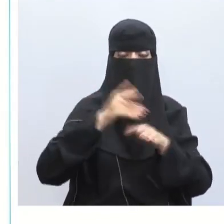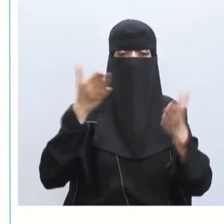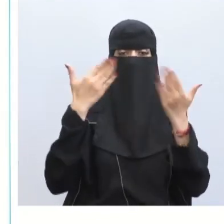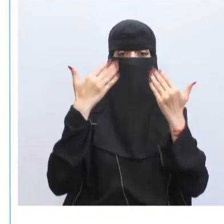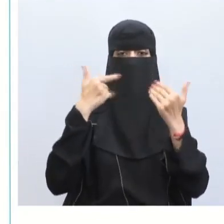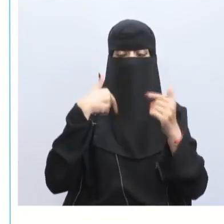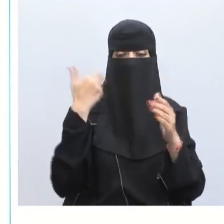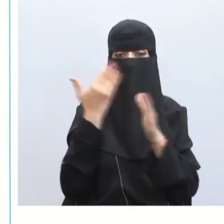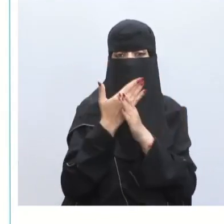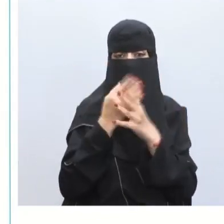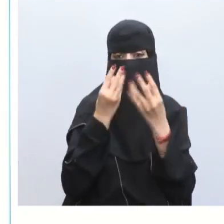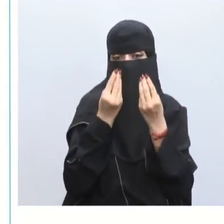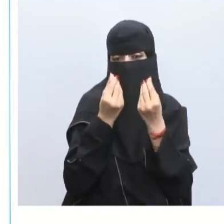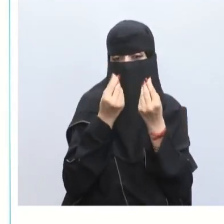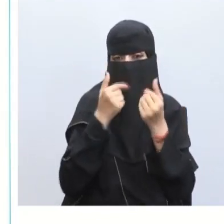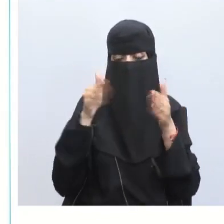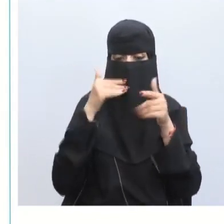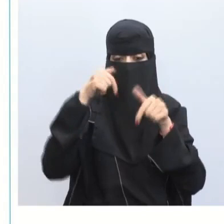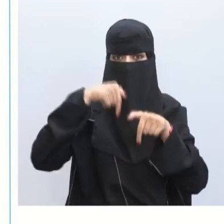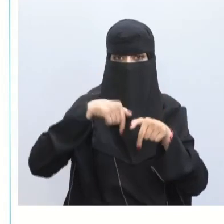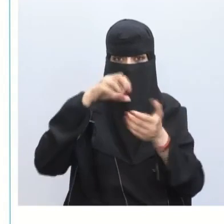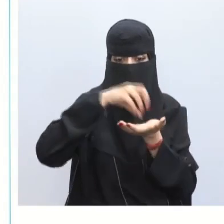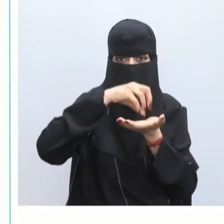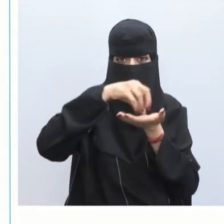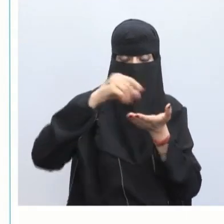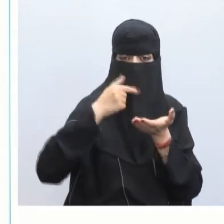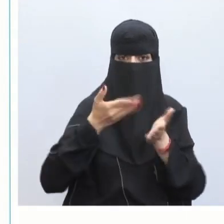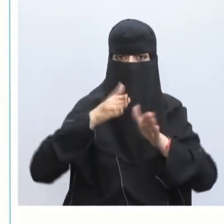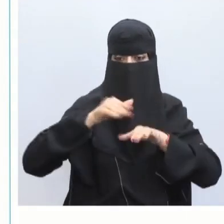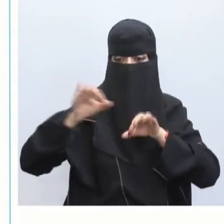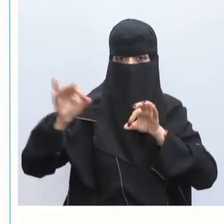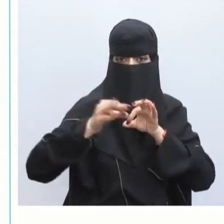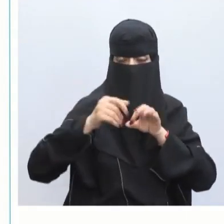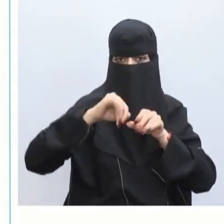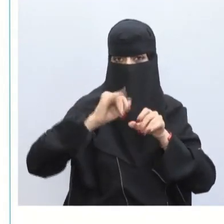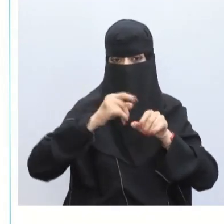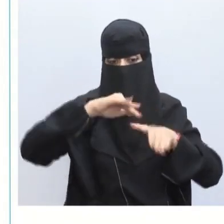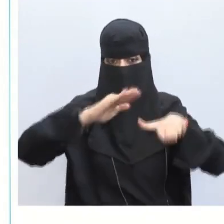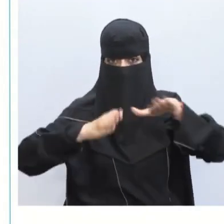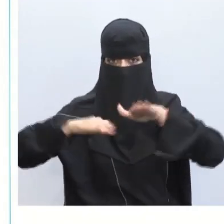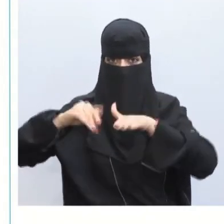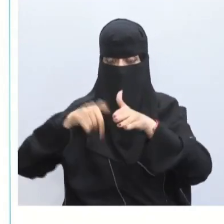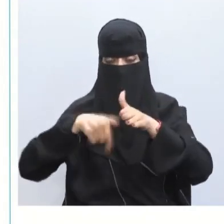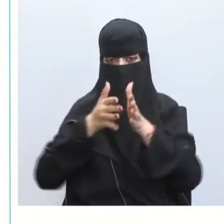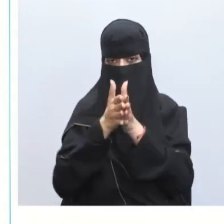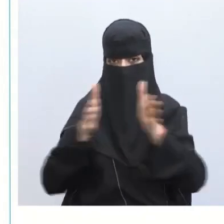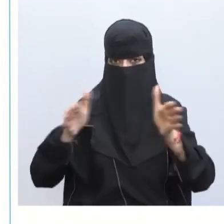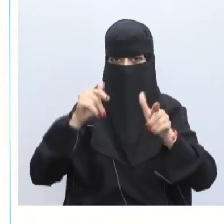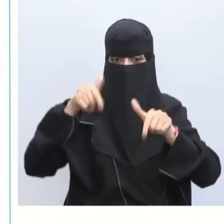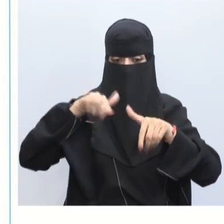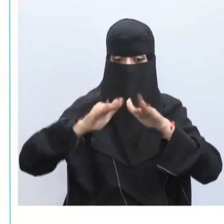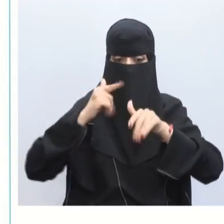من اسباب تلطيف الجو في المناطق التي تكون بجوار المسطحات المائيه